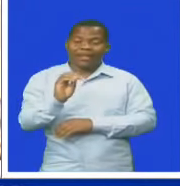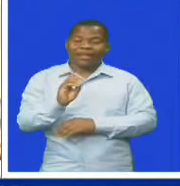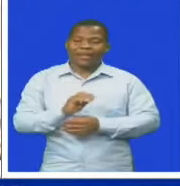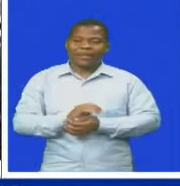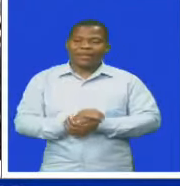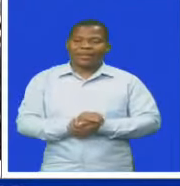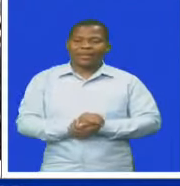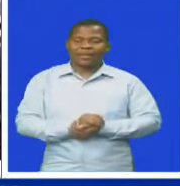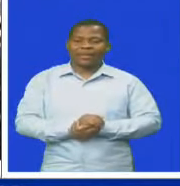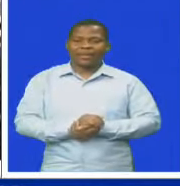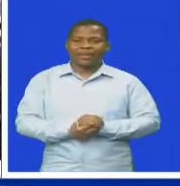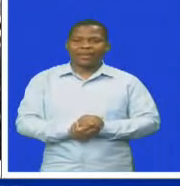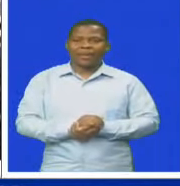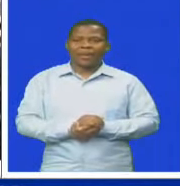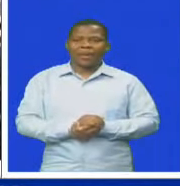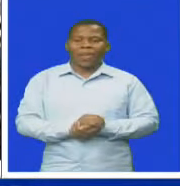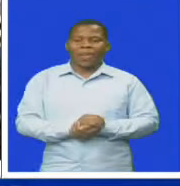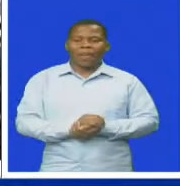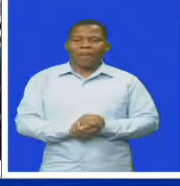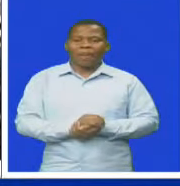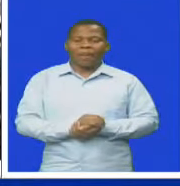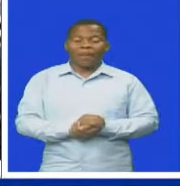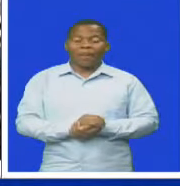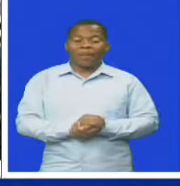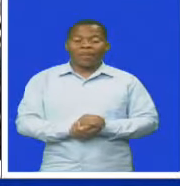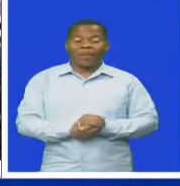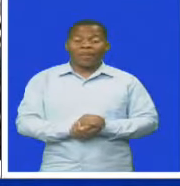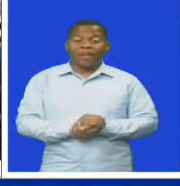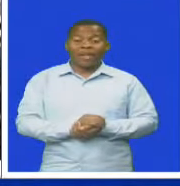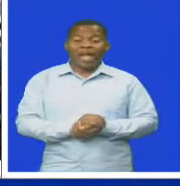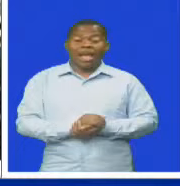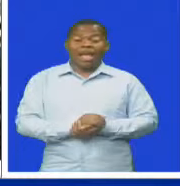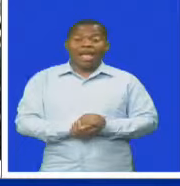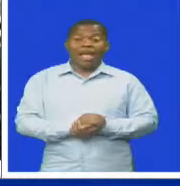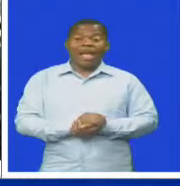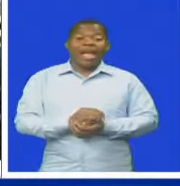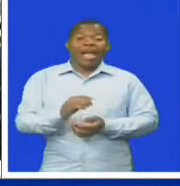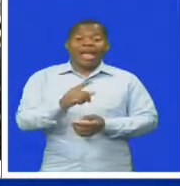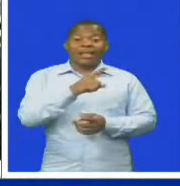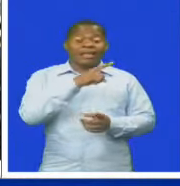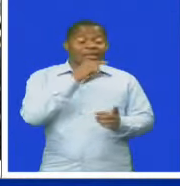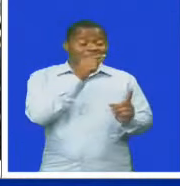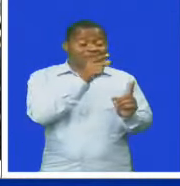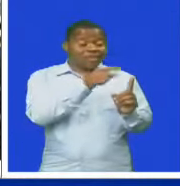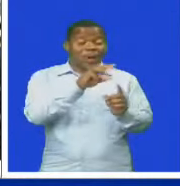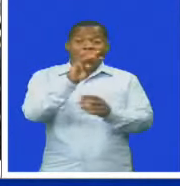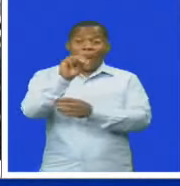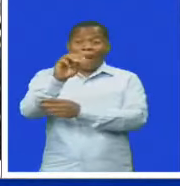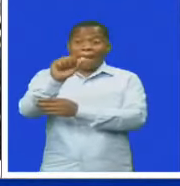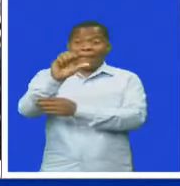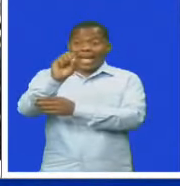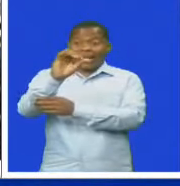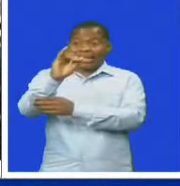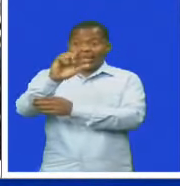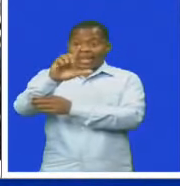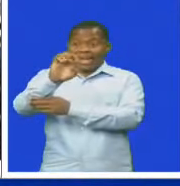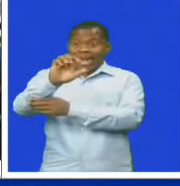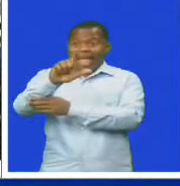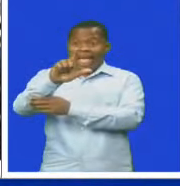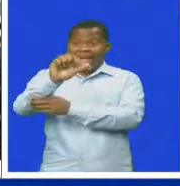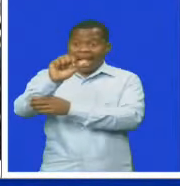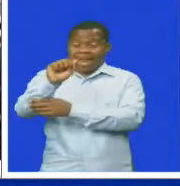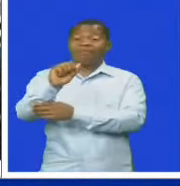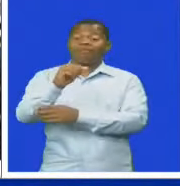sisezulwini Uvelile phambi kwamanje namuhla nonhlanhla masilela loboshelwe licala lapho khona solakala ukuthi